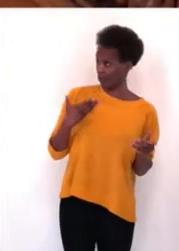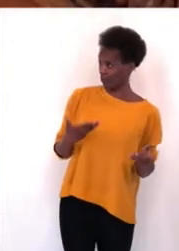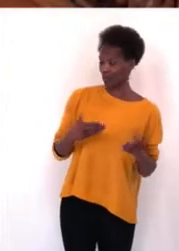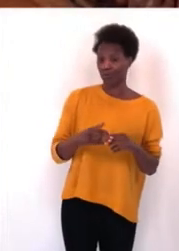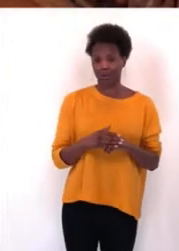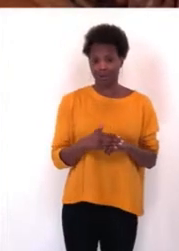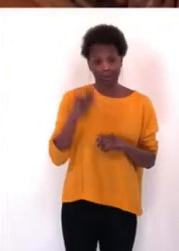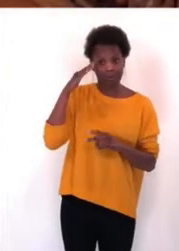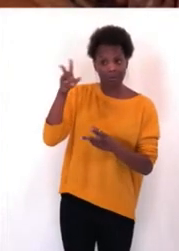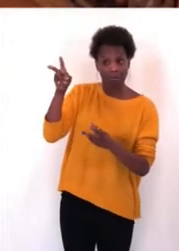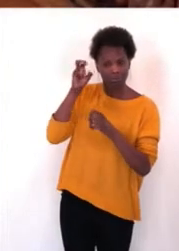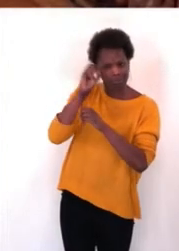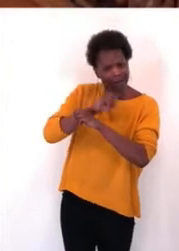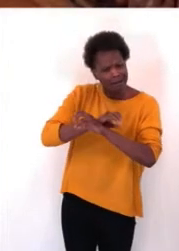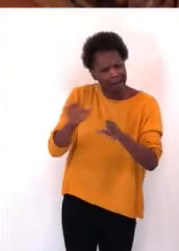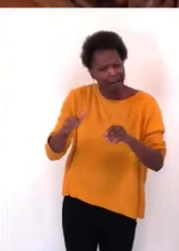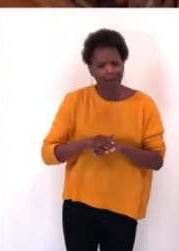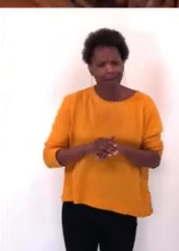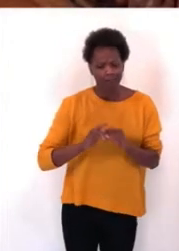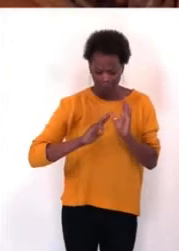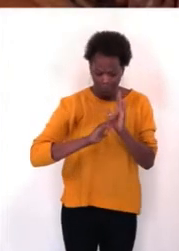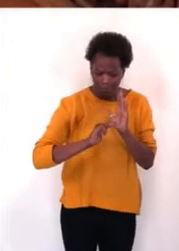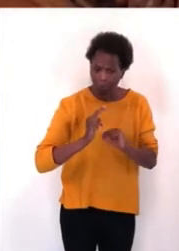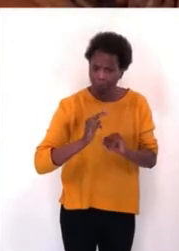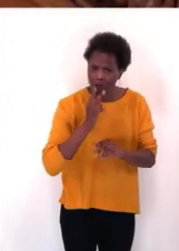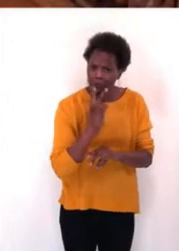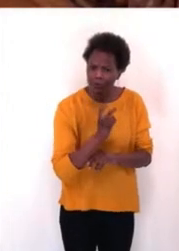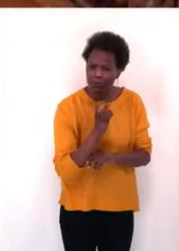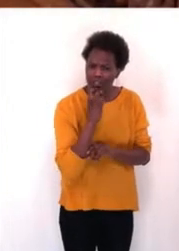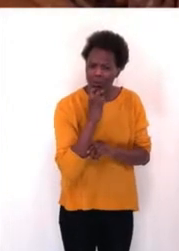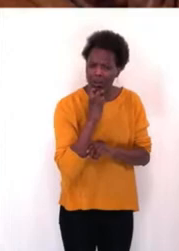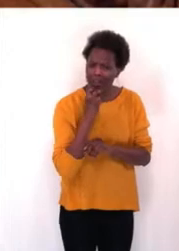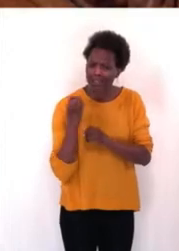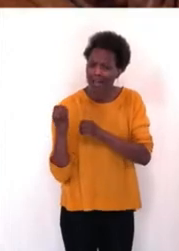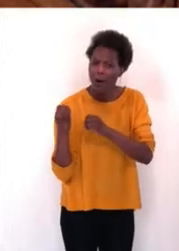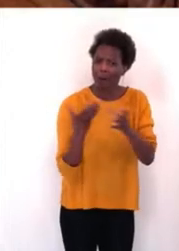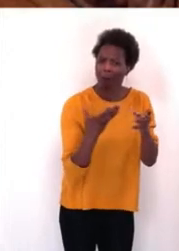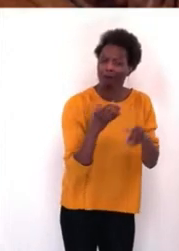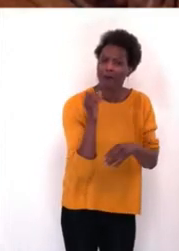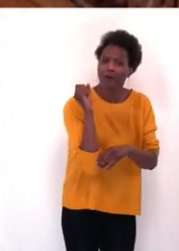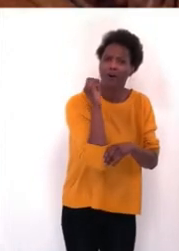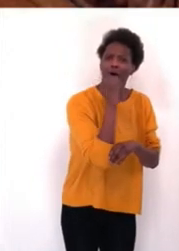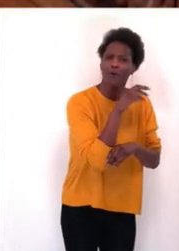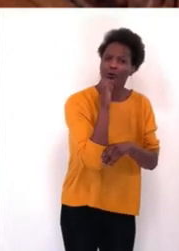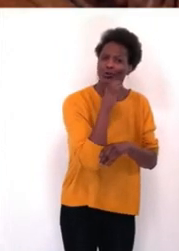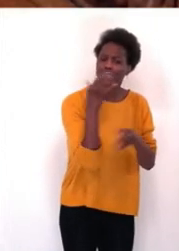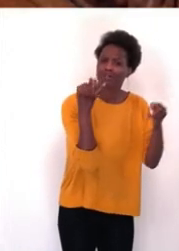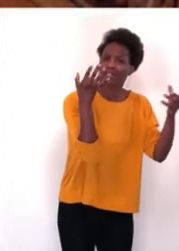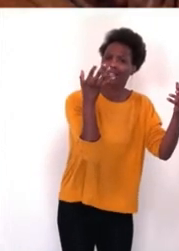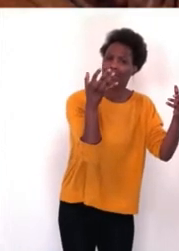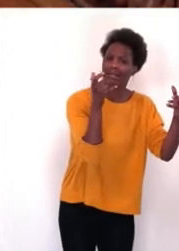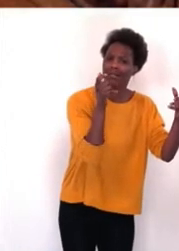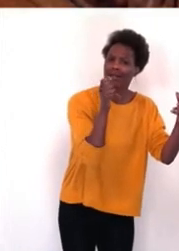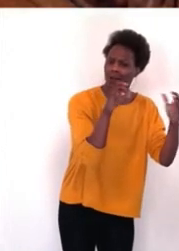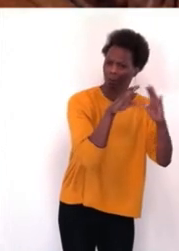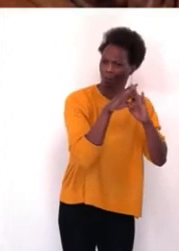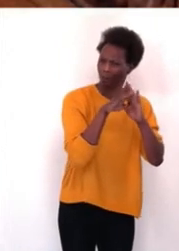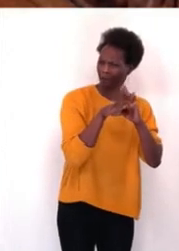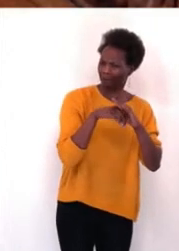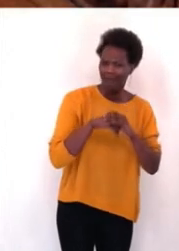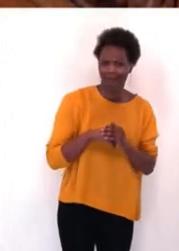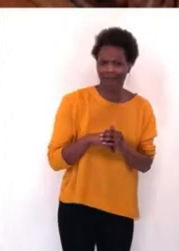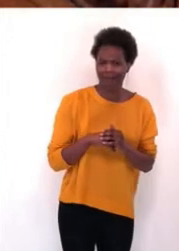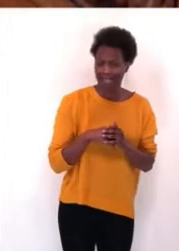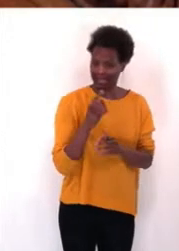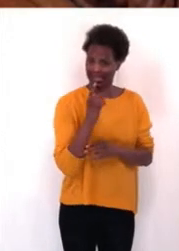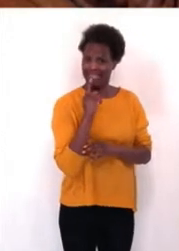sur la Convention citoyenne pour résoudre l'urgence climatique. Vous seriez prêt à écouter l'expression de 100